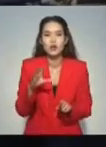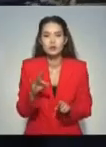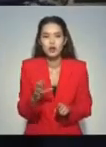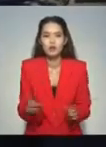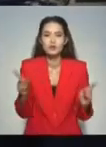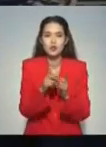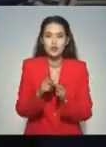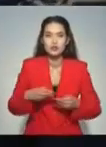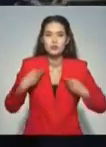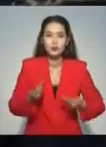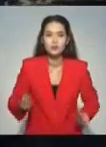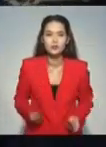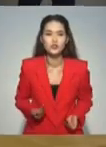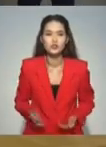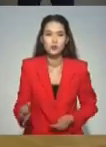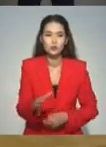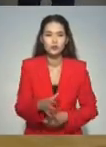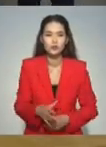с почетными жителями области.